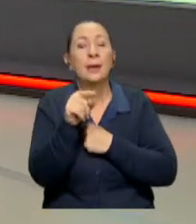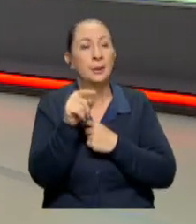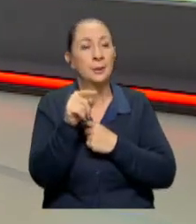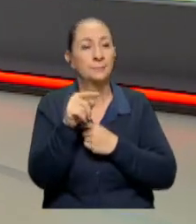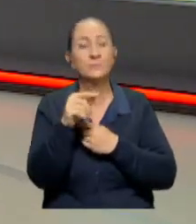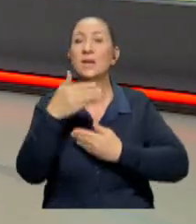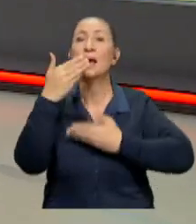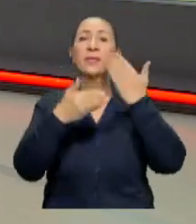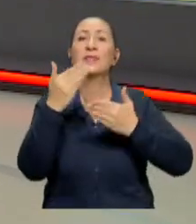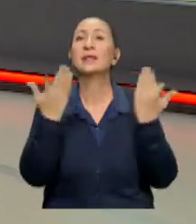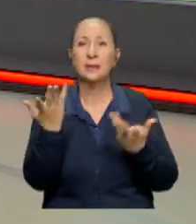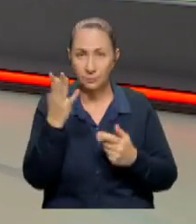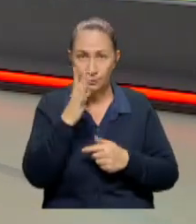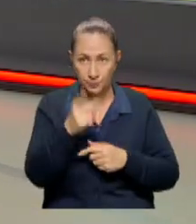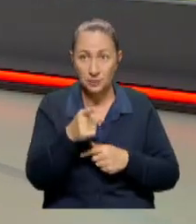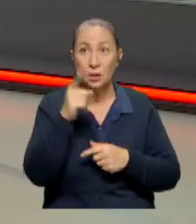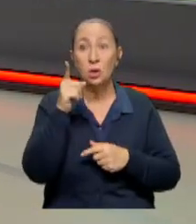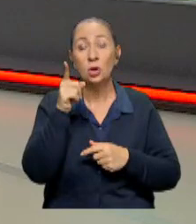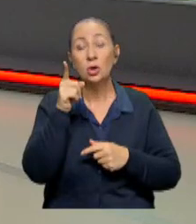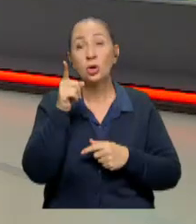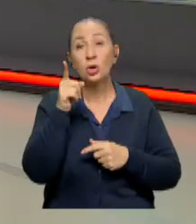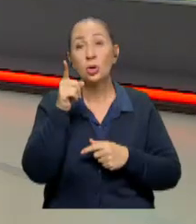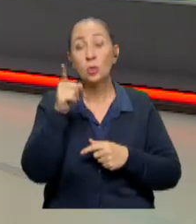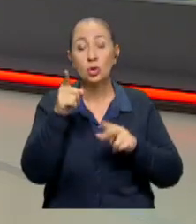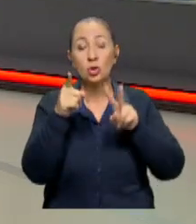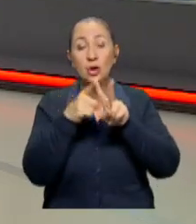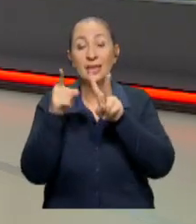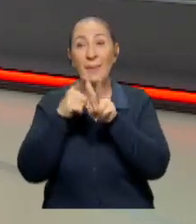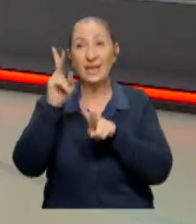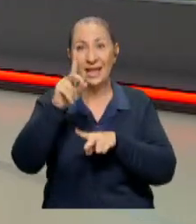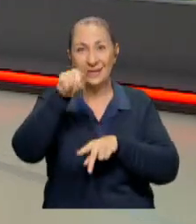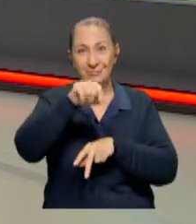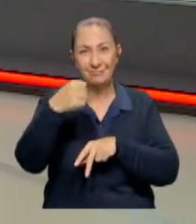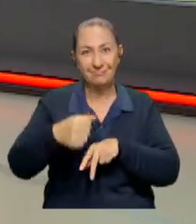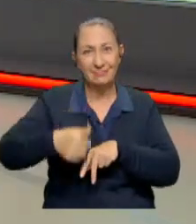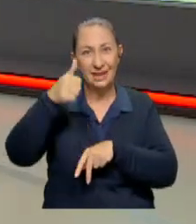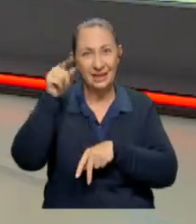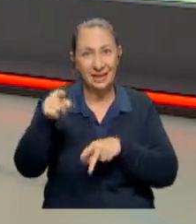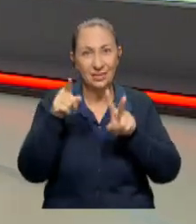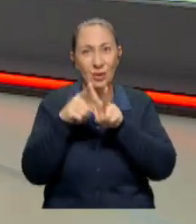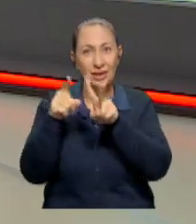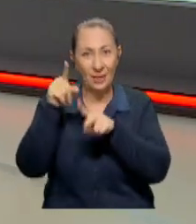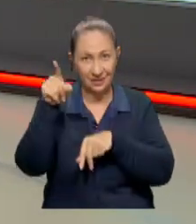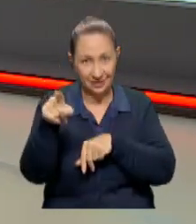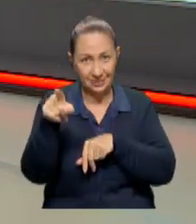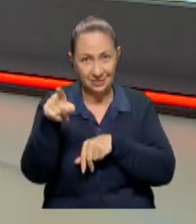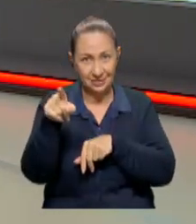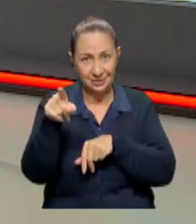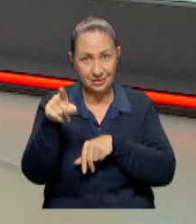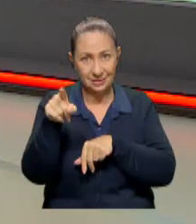anlattıkları şey aslında şu. Bu Nurettin Nebati, Hazine ve Maliye Bakanı Nurettin Nebati'nin